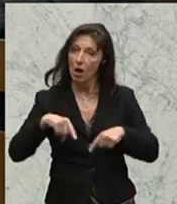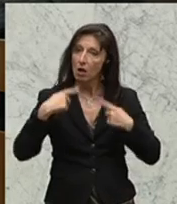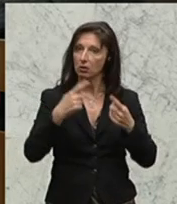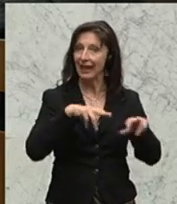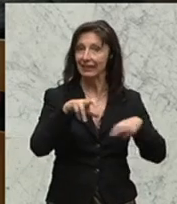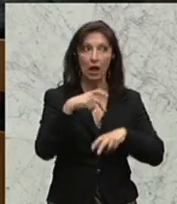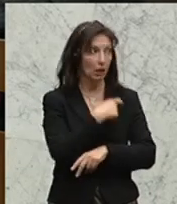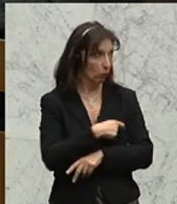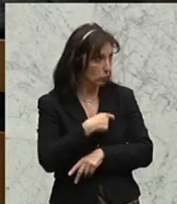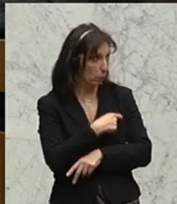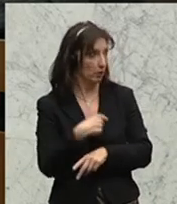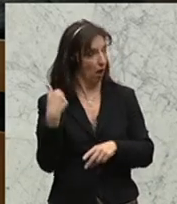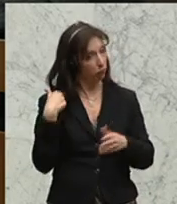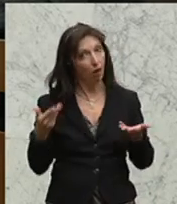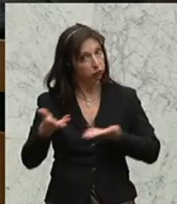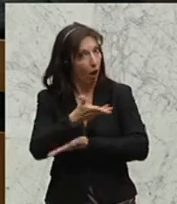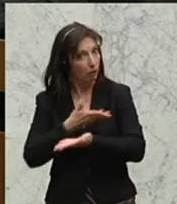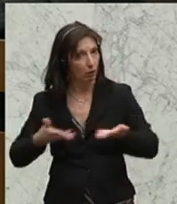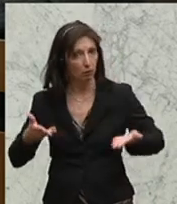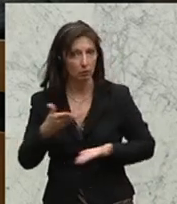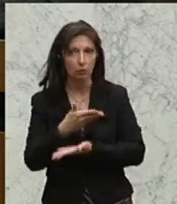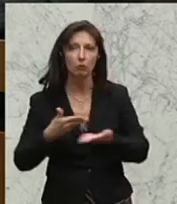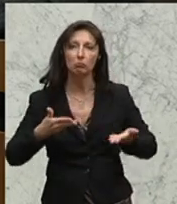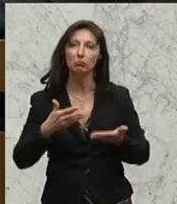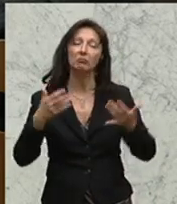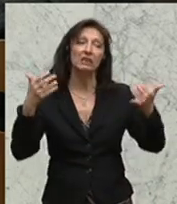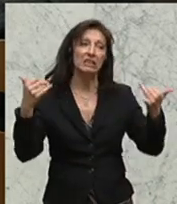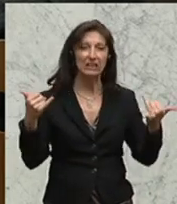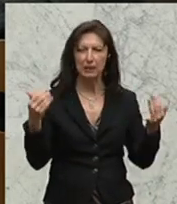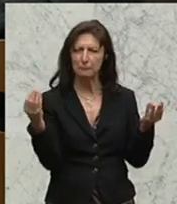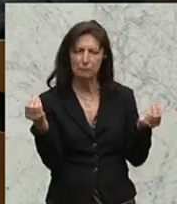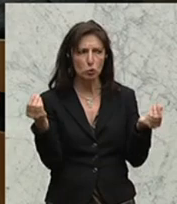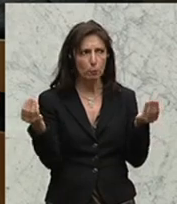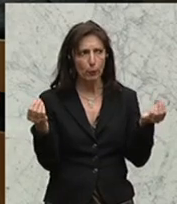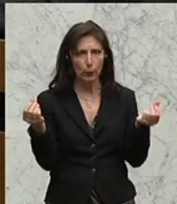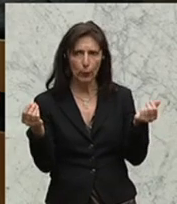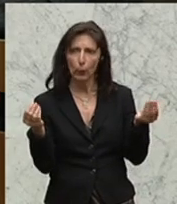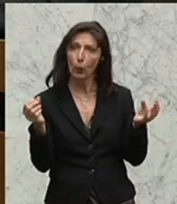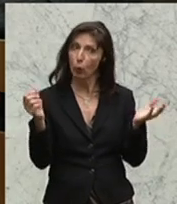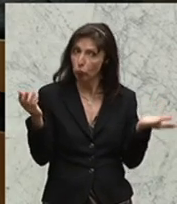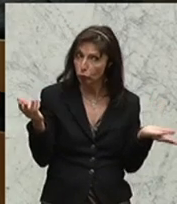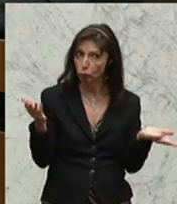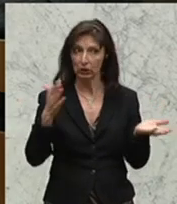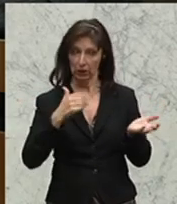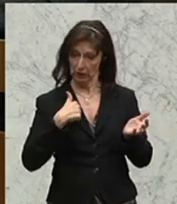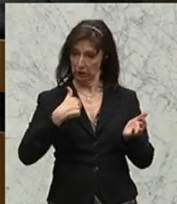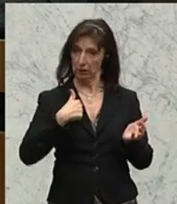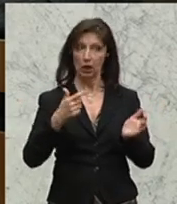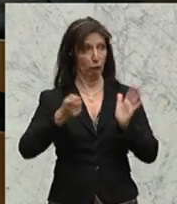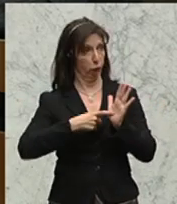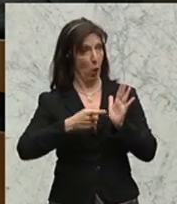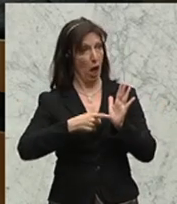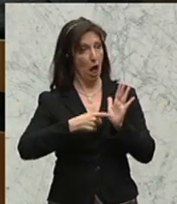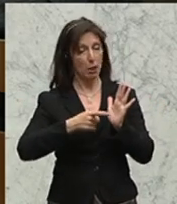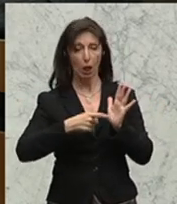den Regierungsparteien gekommen. Mittlerweile orte ich, dass es Annäherungen an unsere Forderungen